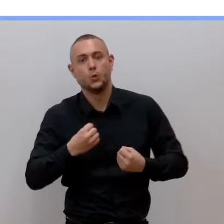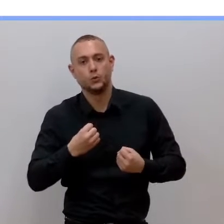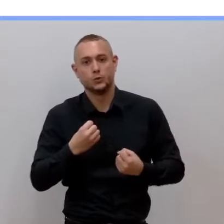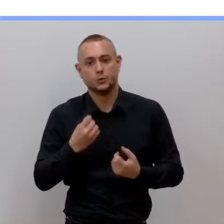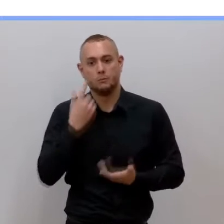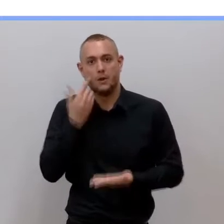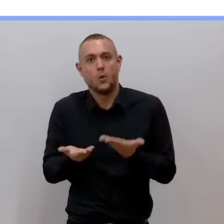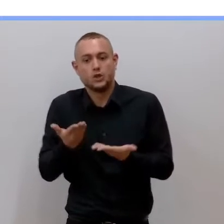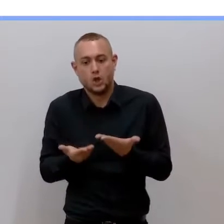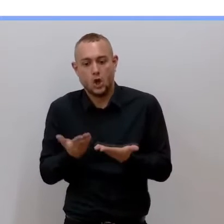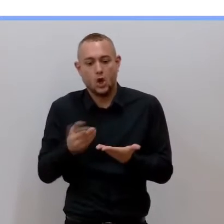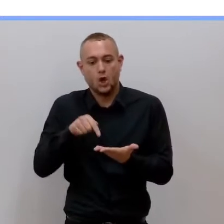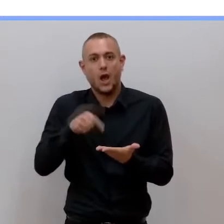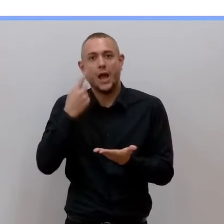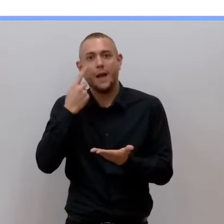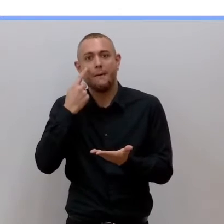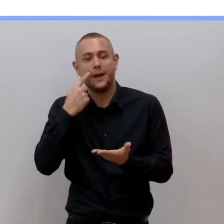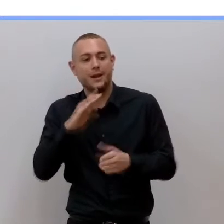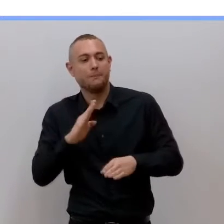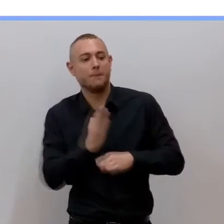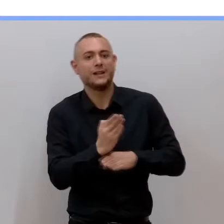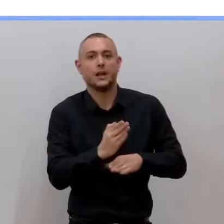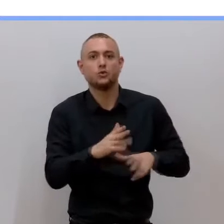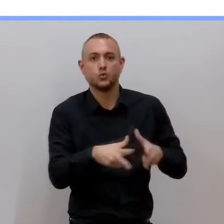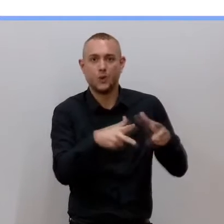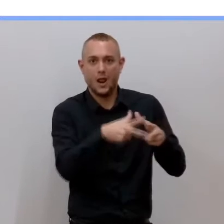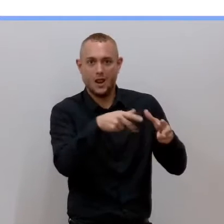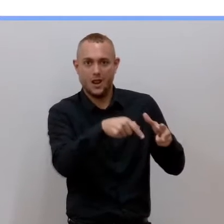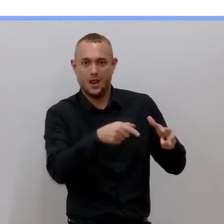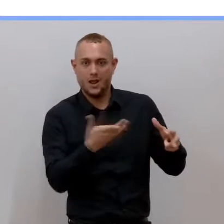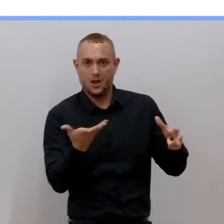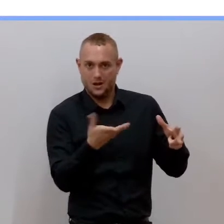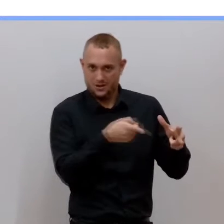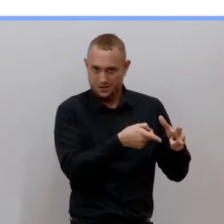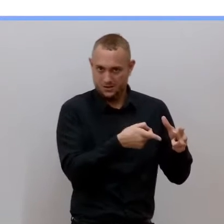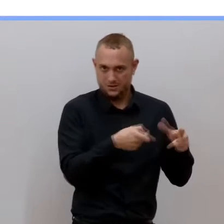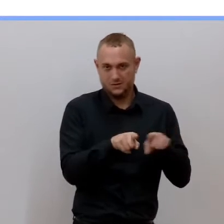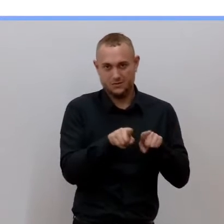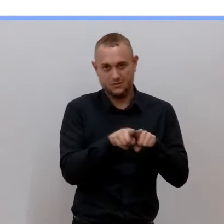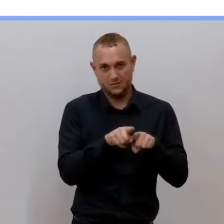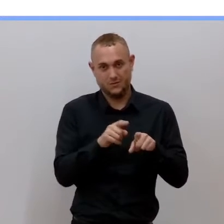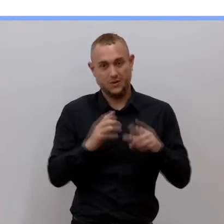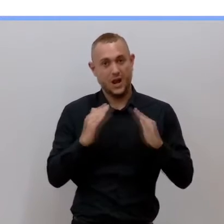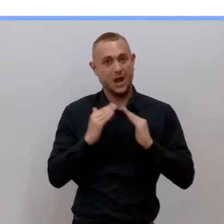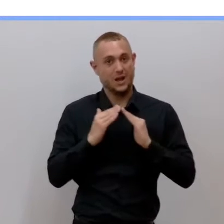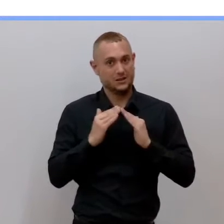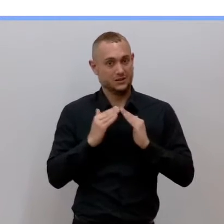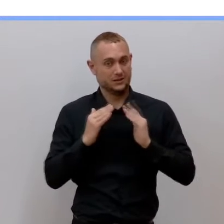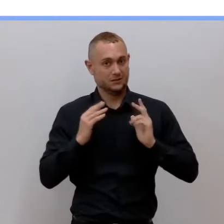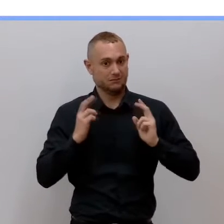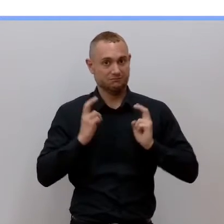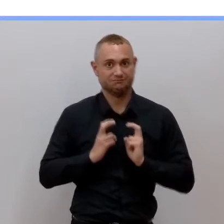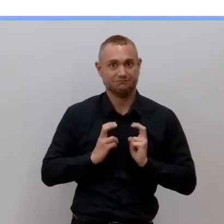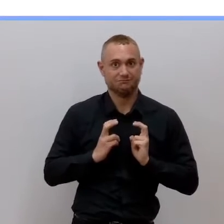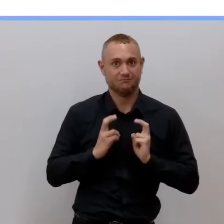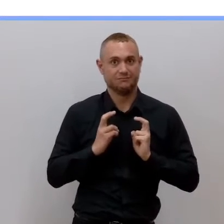amb l'impacte social que tenen en moltes ocasions les quarantenes o els aïllaments de persones